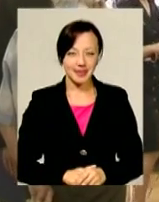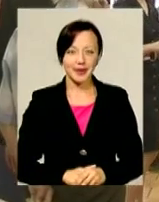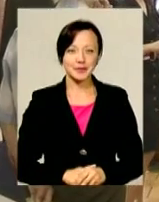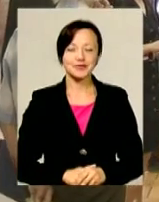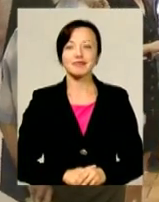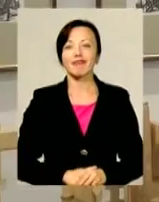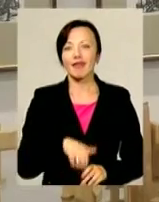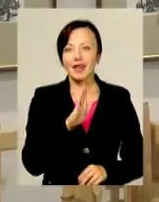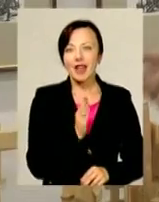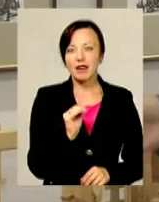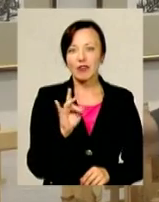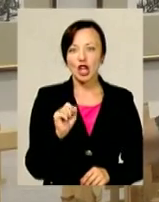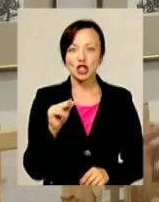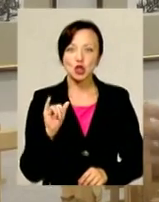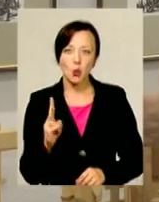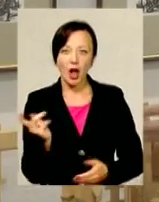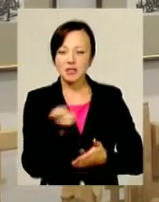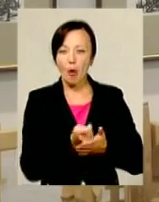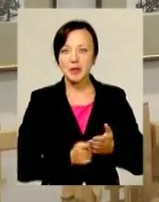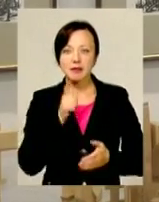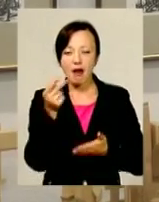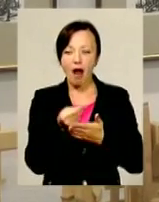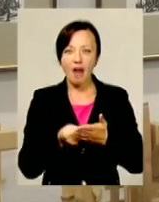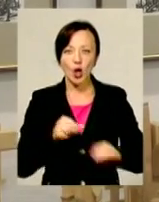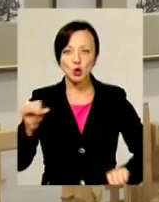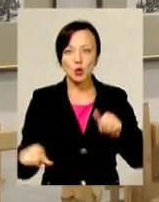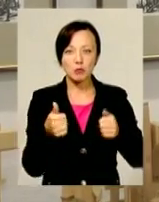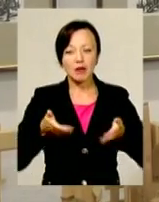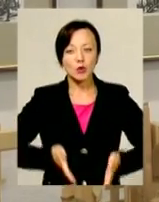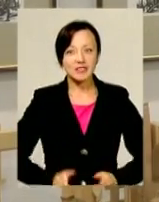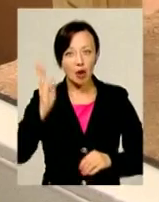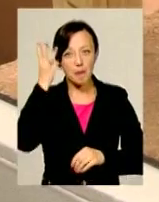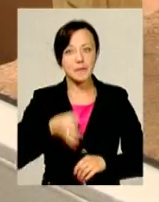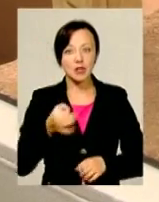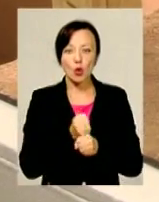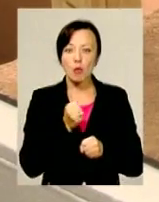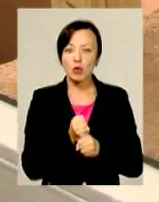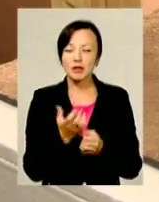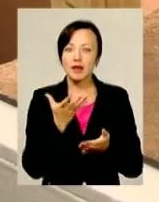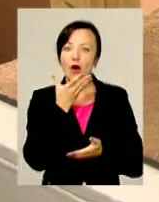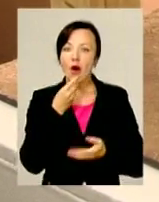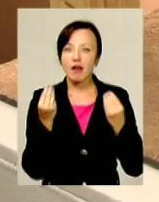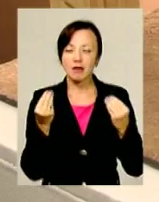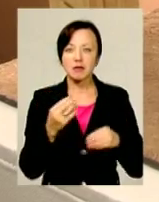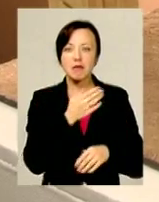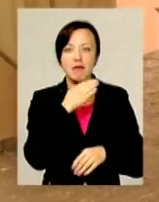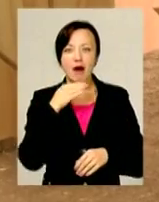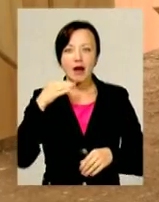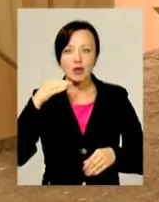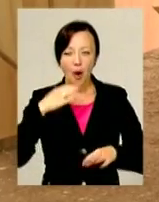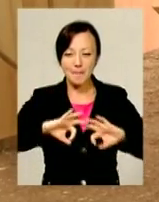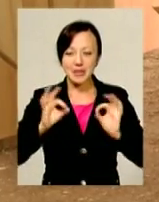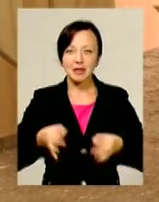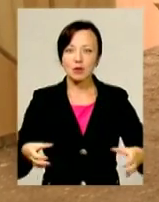Валерій Франчук – живописець, графік та скульптор. Митець родом з Хмельниччини, та його роботи є окрасою багатьох мистецьких колекцій